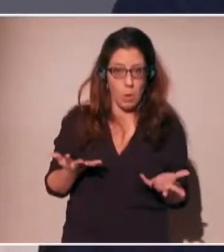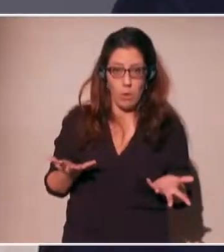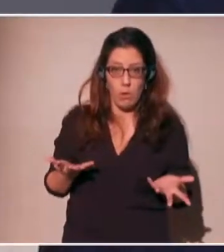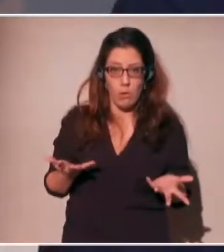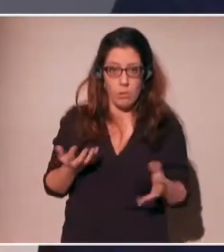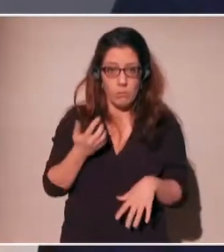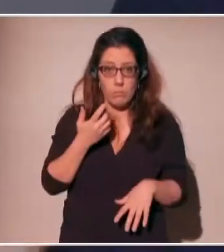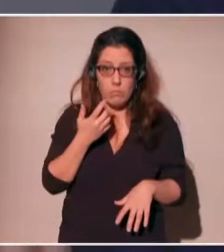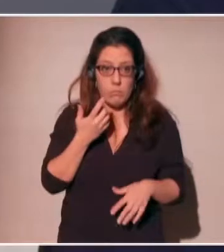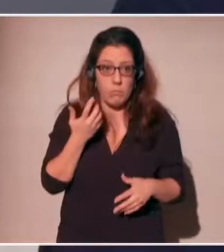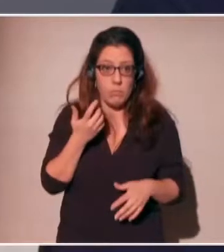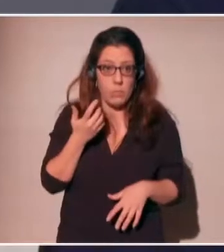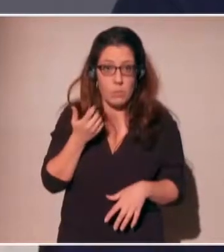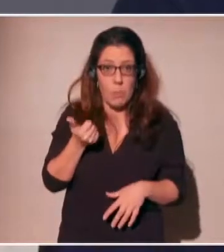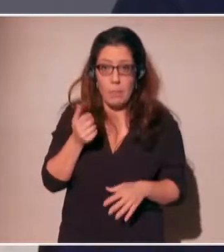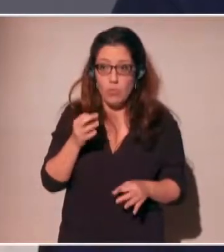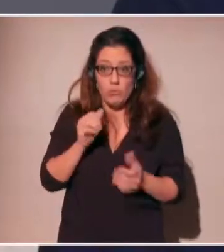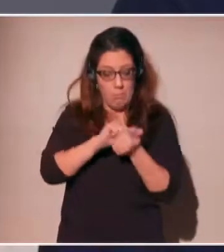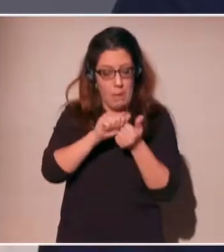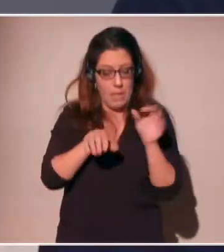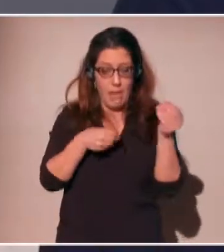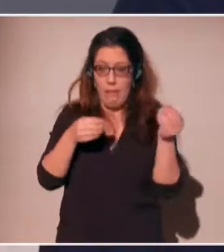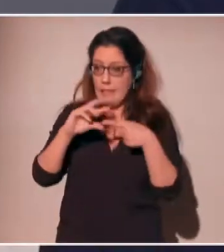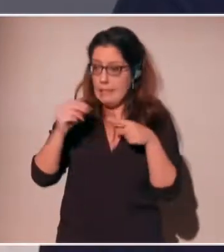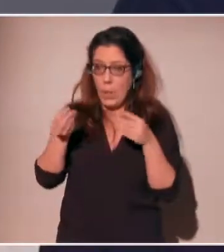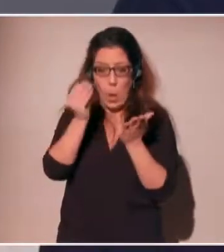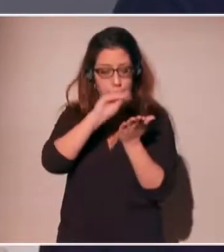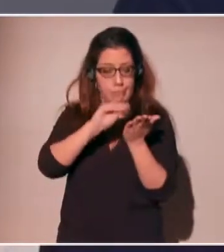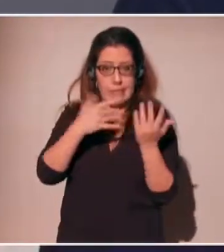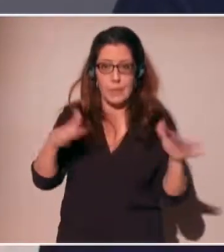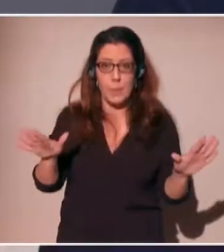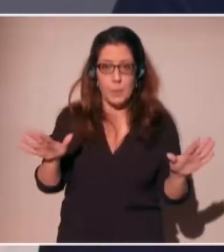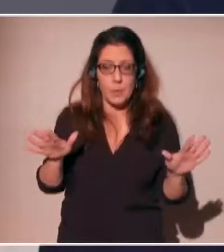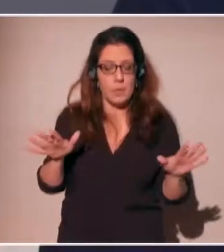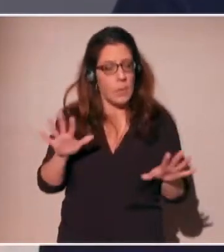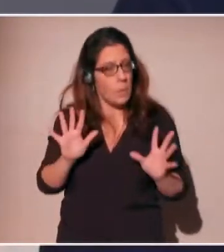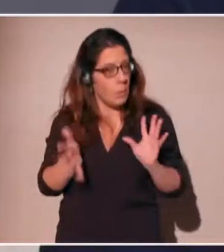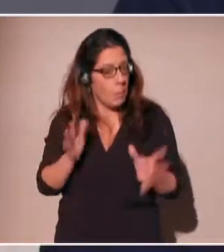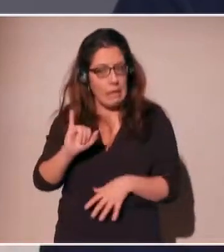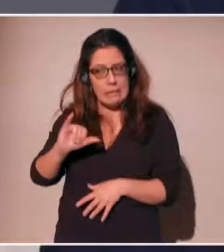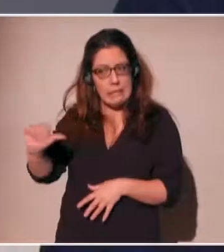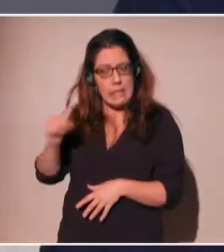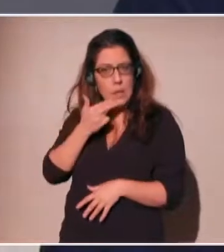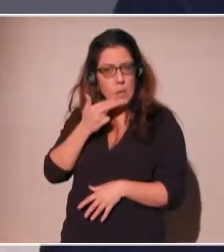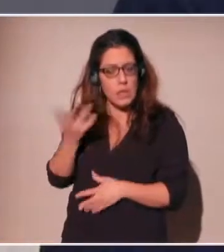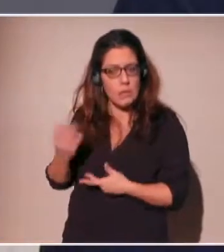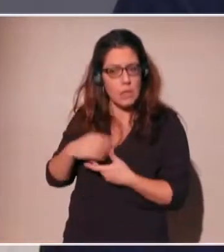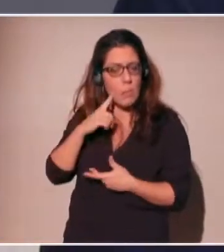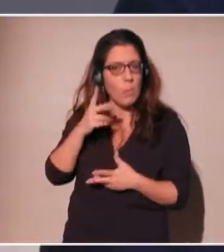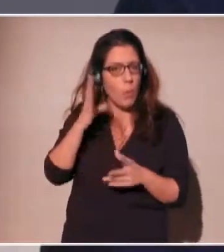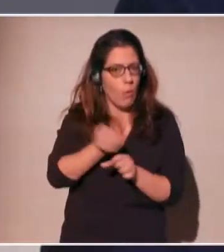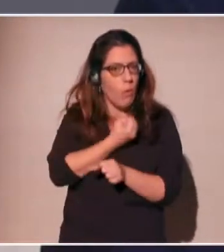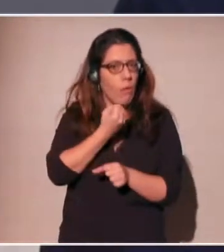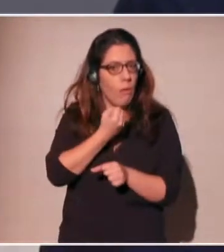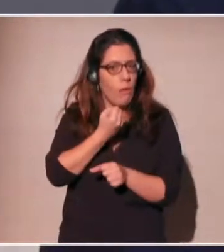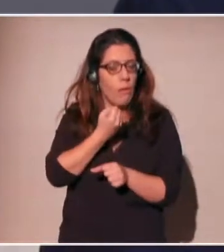simplement un morceau de papier et un stylo? Est-ce qu'on peut utiliser l'IA pour y arriver? Pour les ingénieurs, on peut